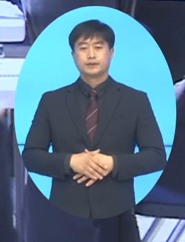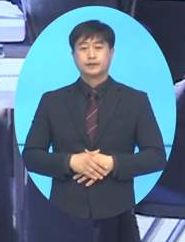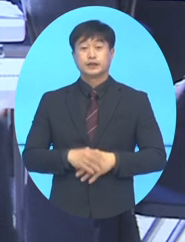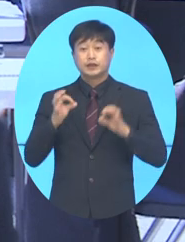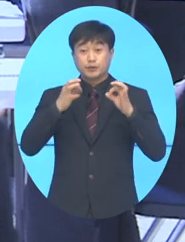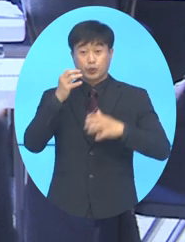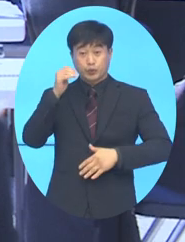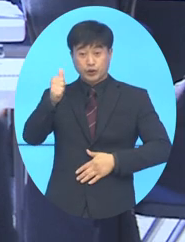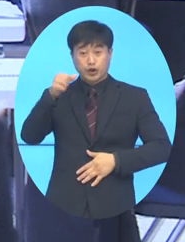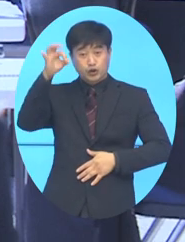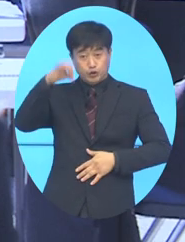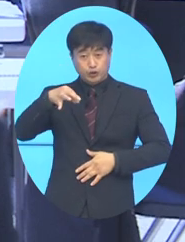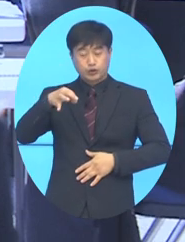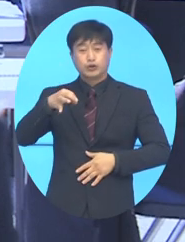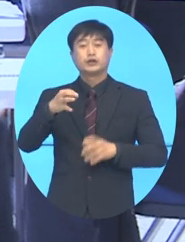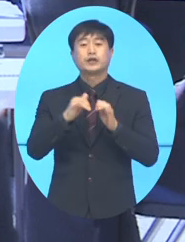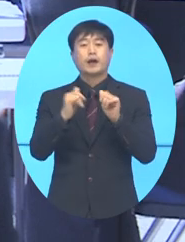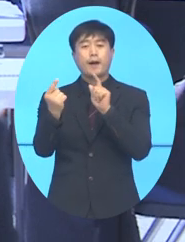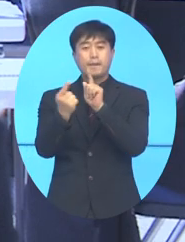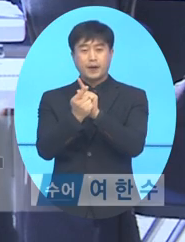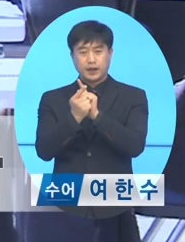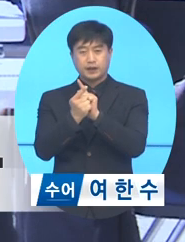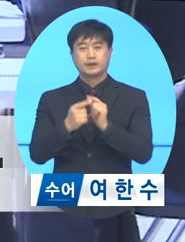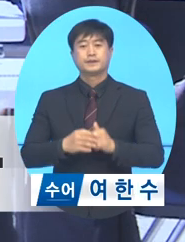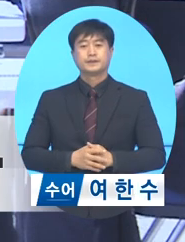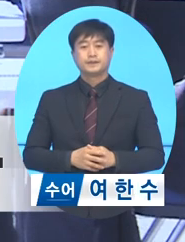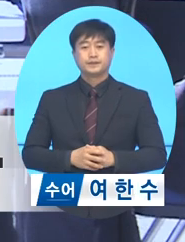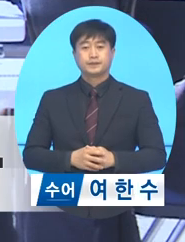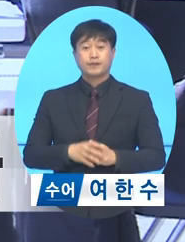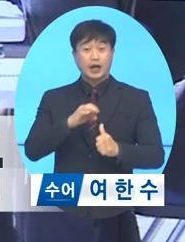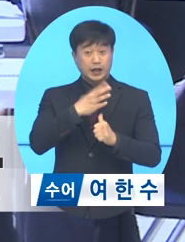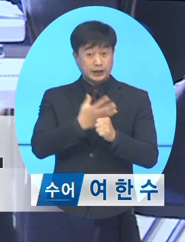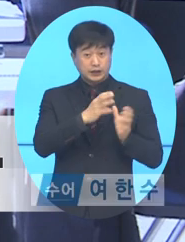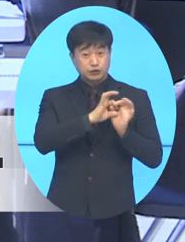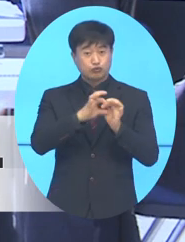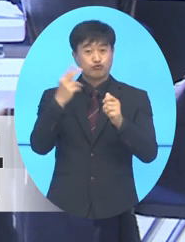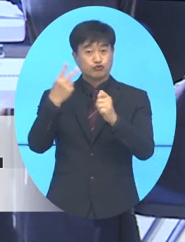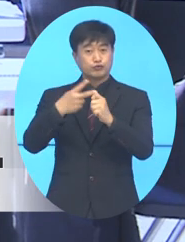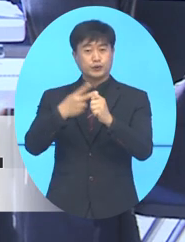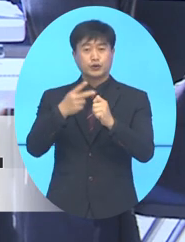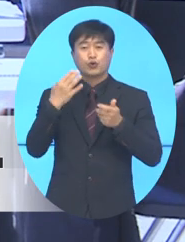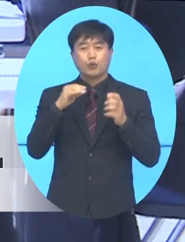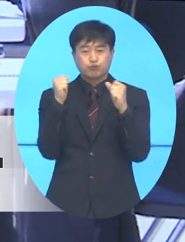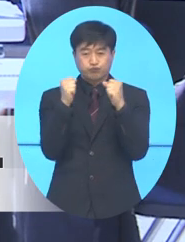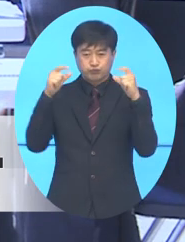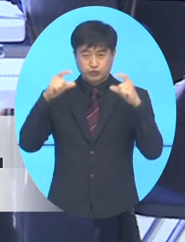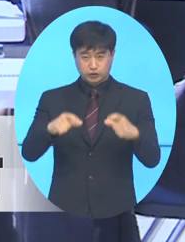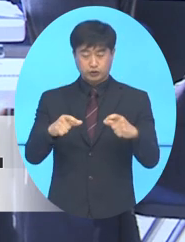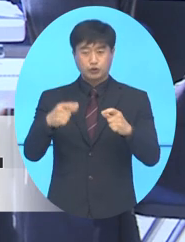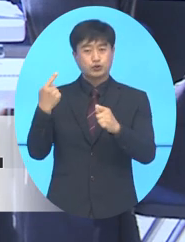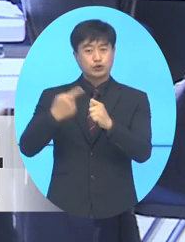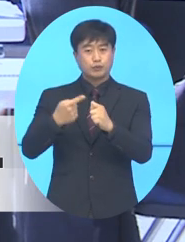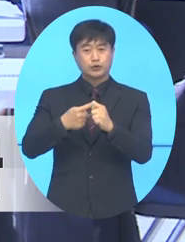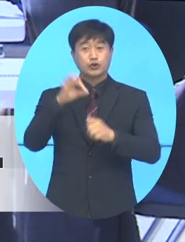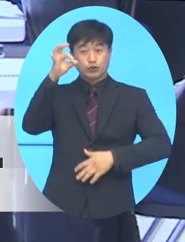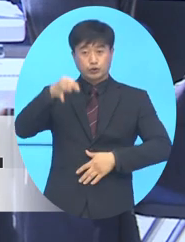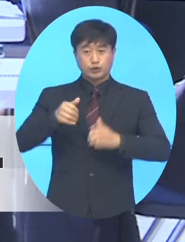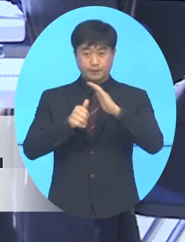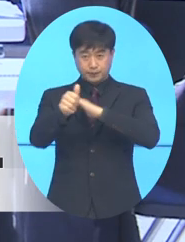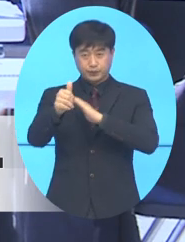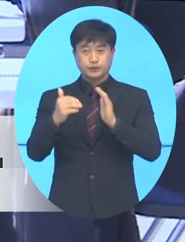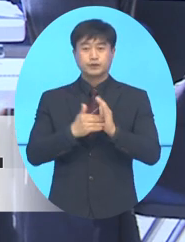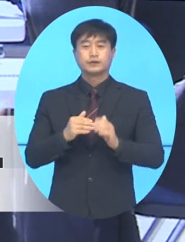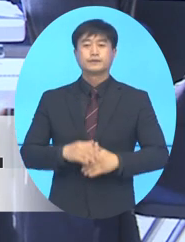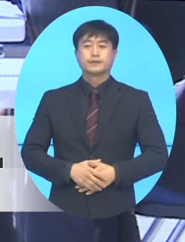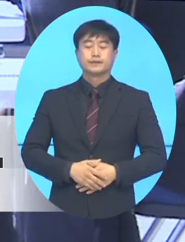김동현 지사가 연천군민과 만나는 자리를 마련했습니다 안양에 이어 두 번째 경기북부지역에서는 첫 번째로 연천군에